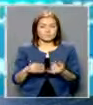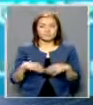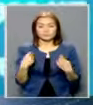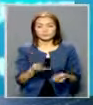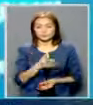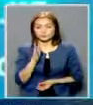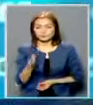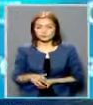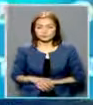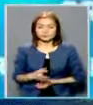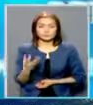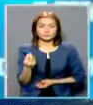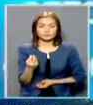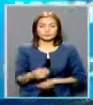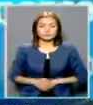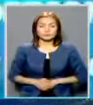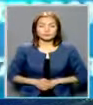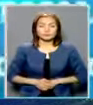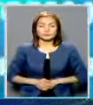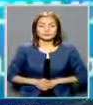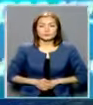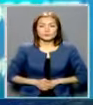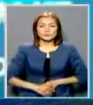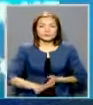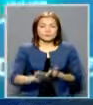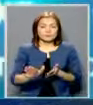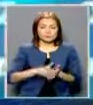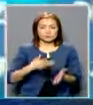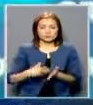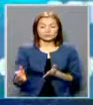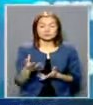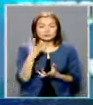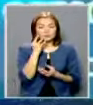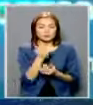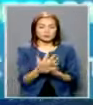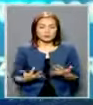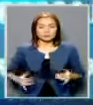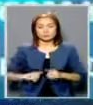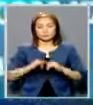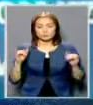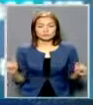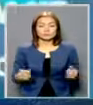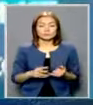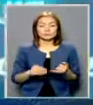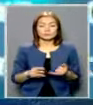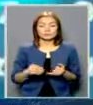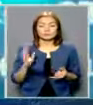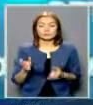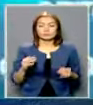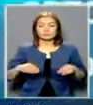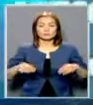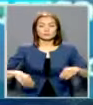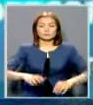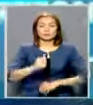береді. Сондай-ақ картоп, күнбағыс, көкөніс, яғни әлеуметтік дақылдар алқабы ұлғайтылды.